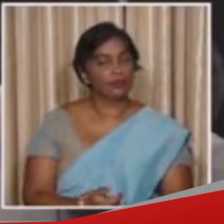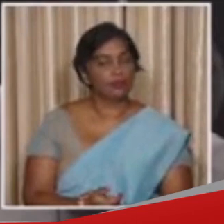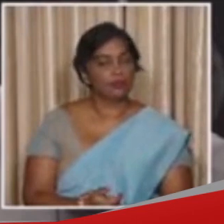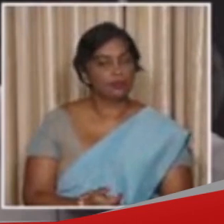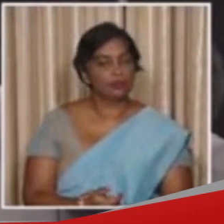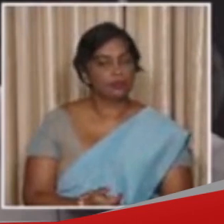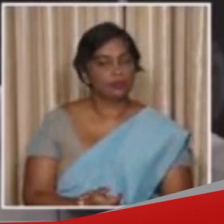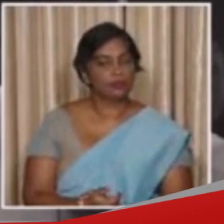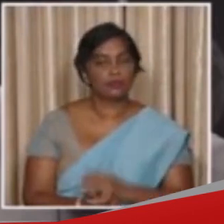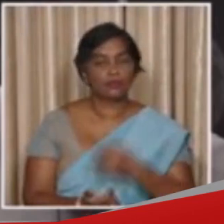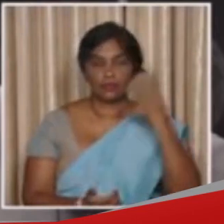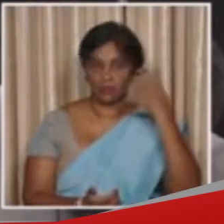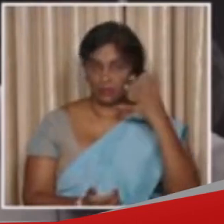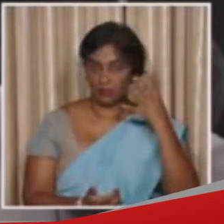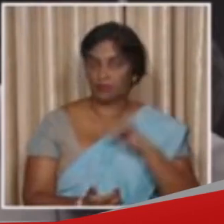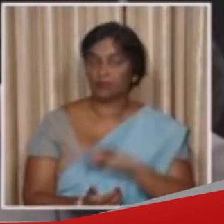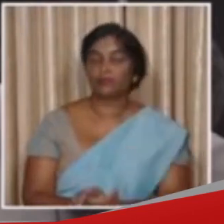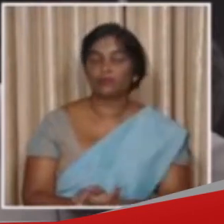හතර